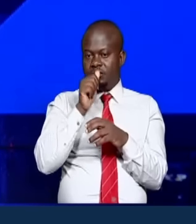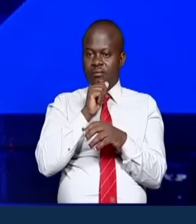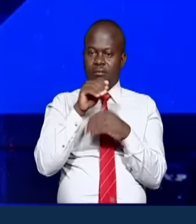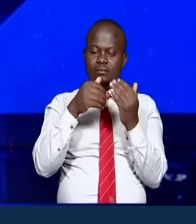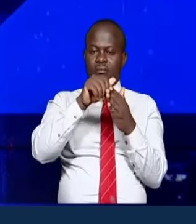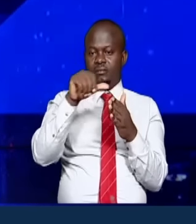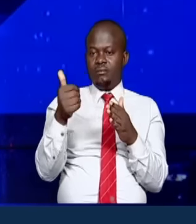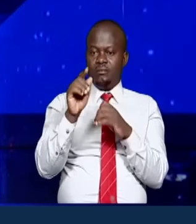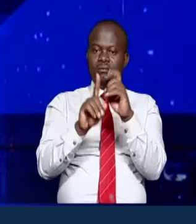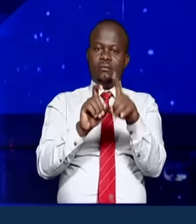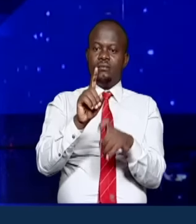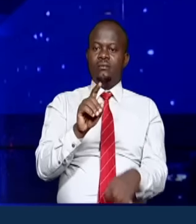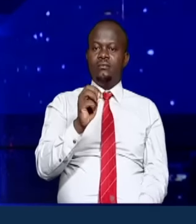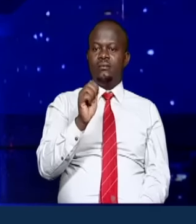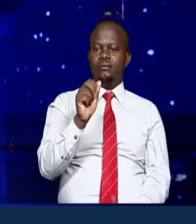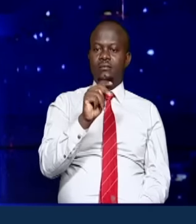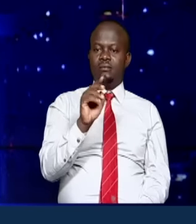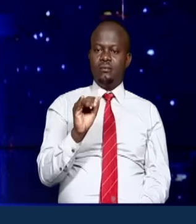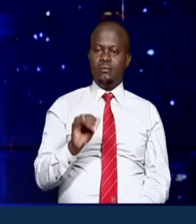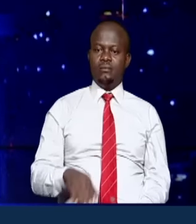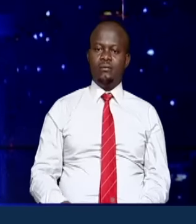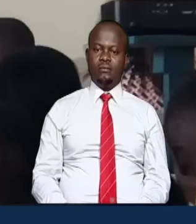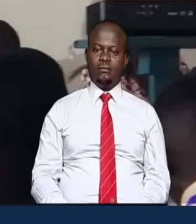ibindi tubibaze mugenzi wacu Manzi Claude.